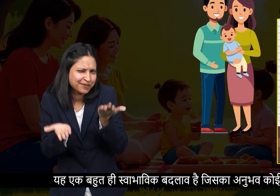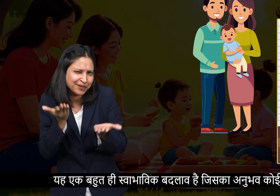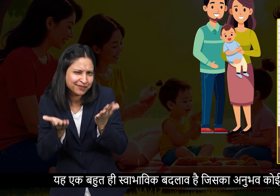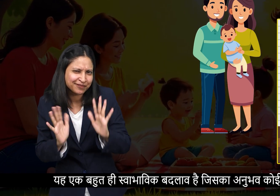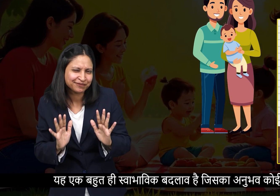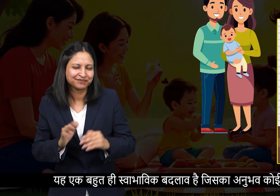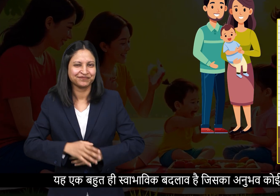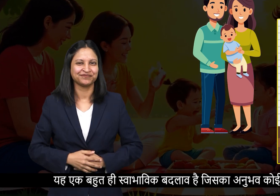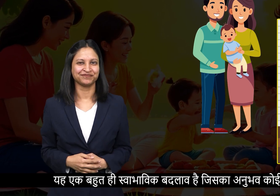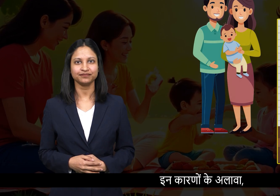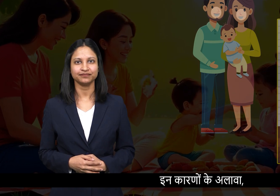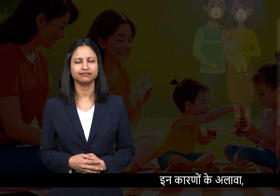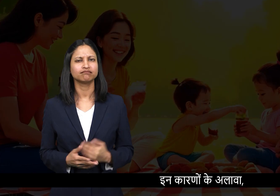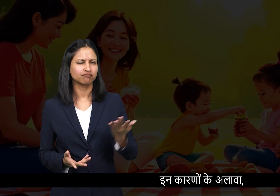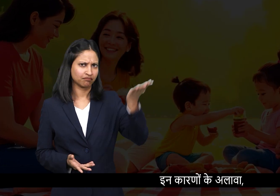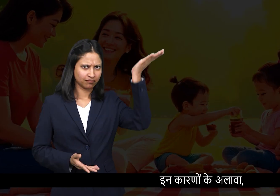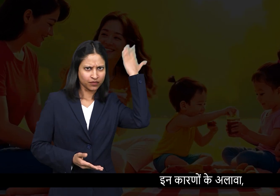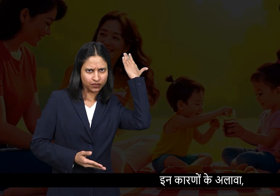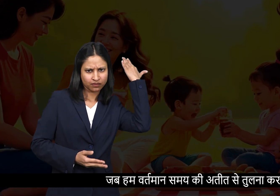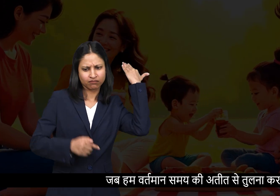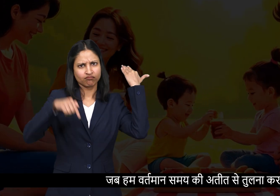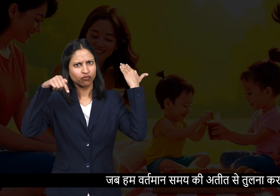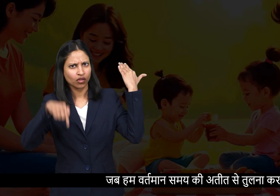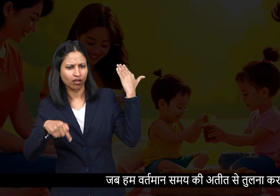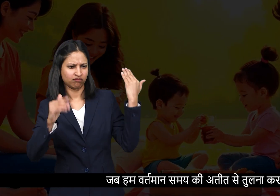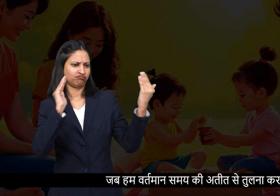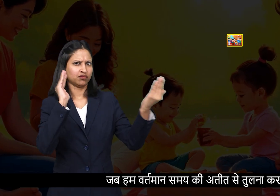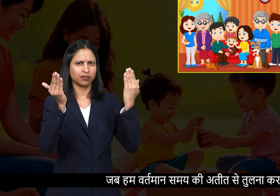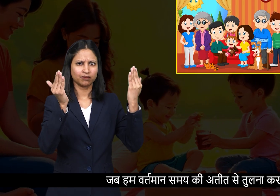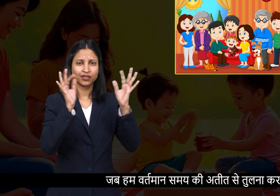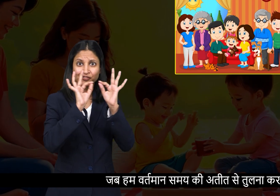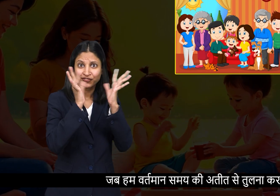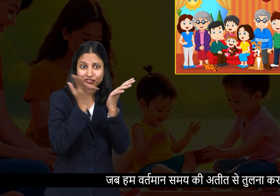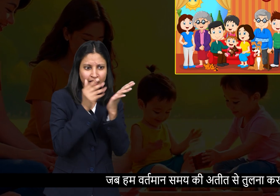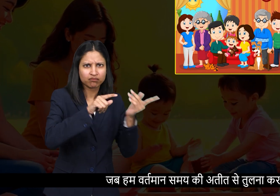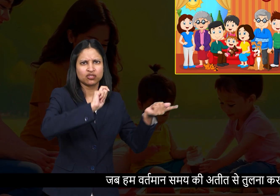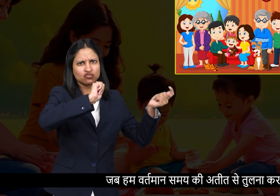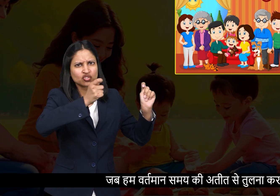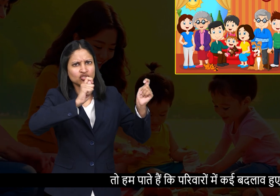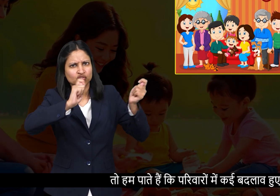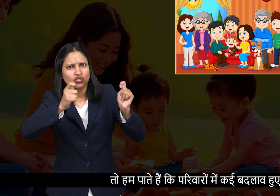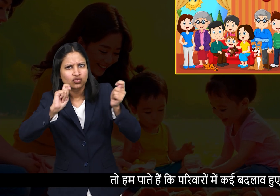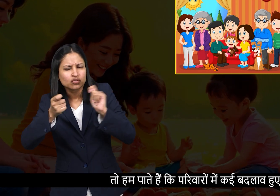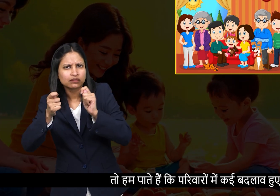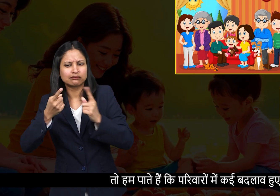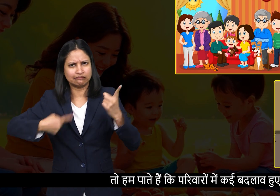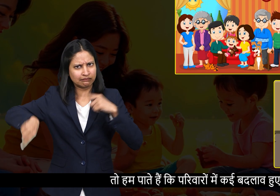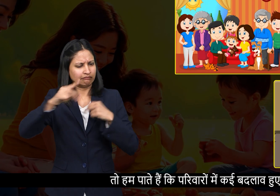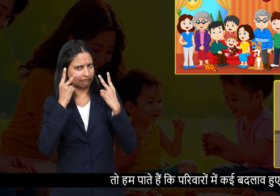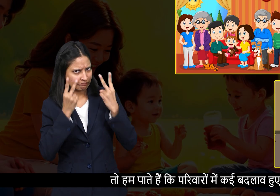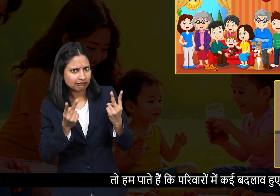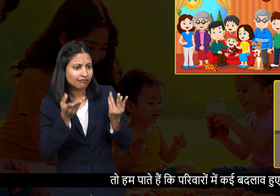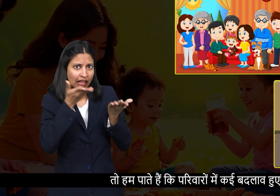भी कर सकता है। इन कारणों के अलावा जब हम वर्तमान समय की अतीत से तुलना करते हैं तो हम पाते हैं